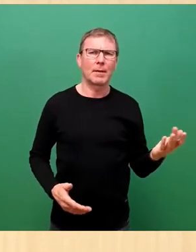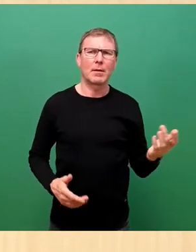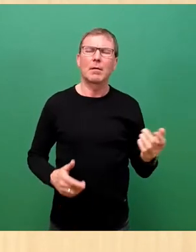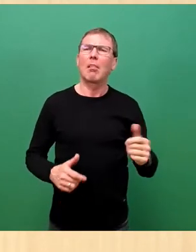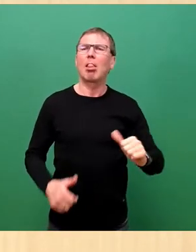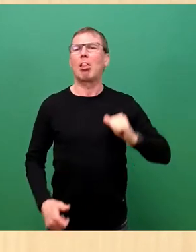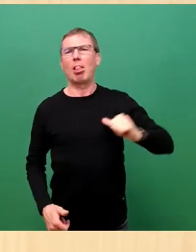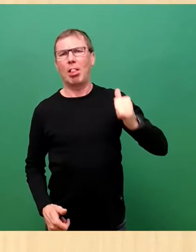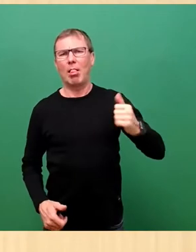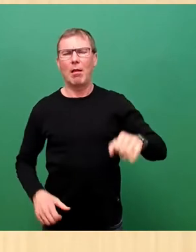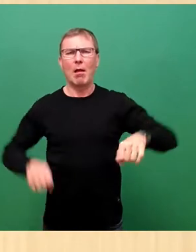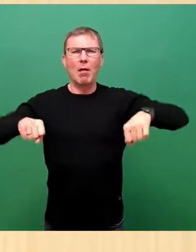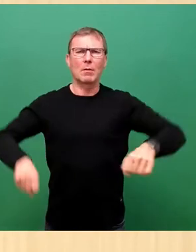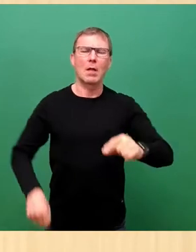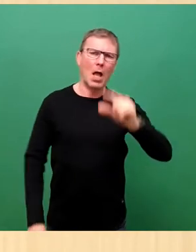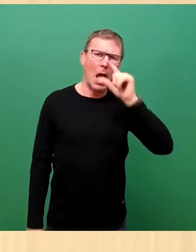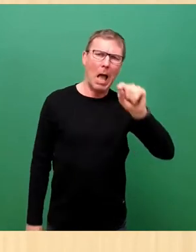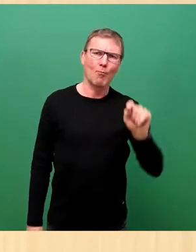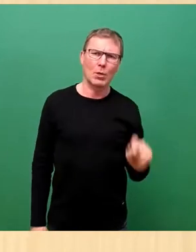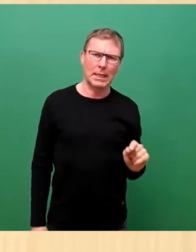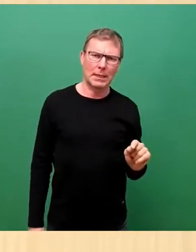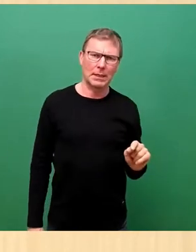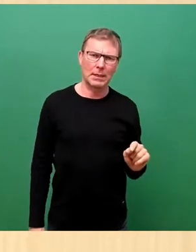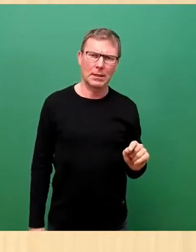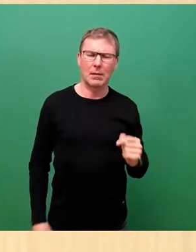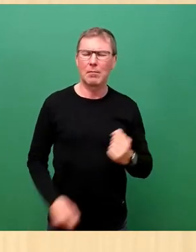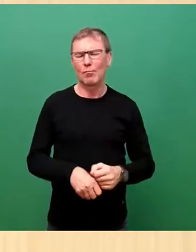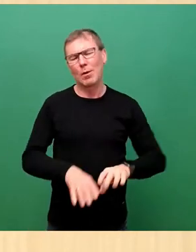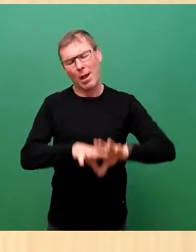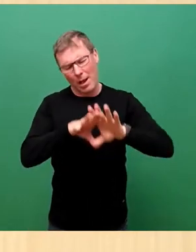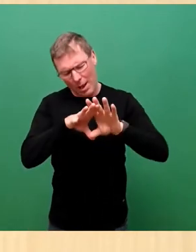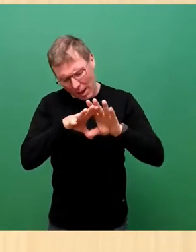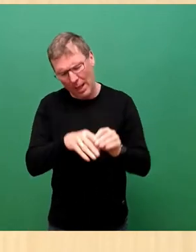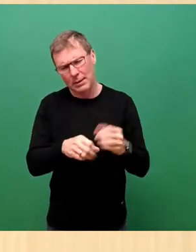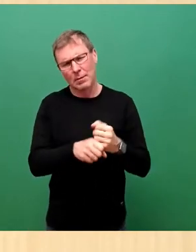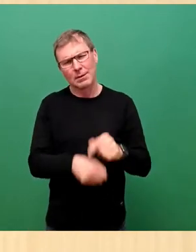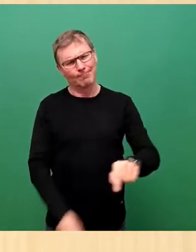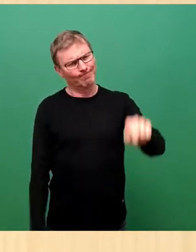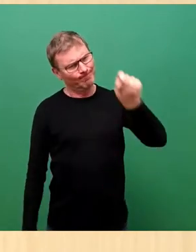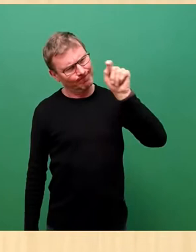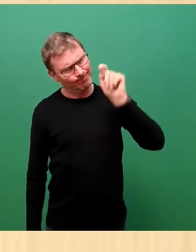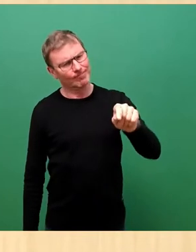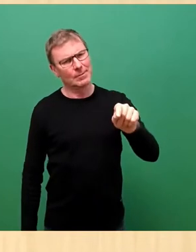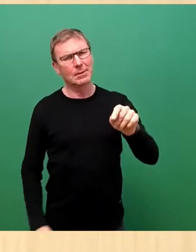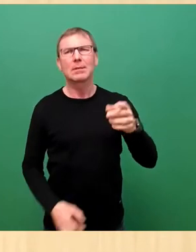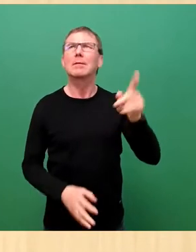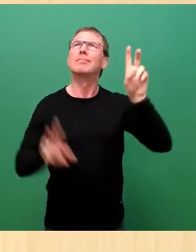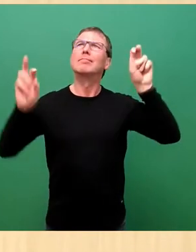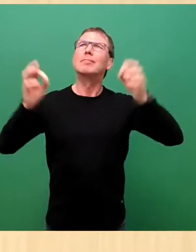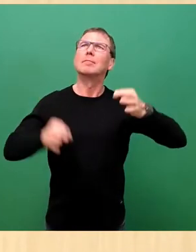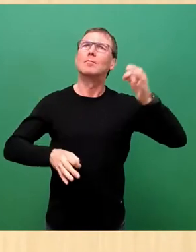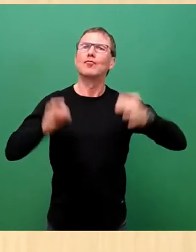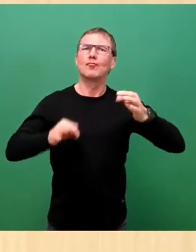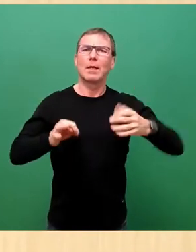Großpotentat Putin, und es muss alles getan werden, um ihm sein Spiel